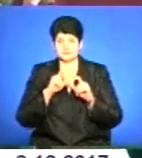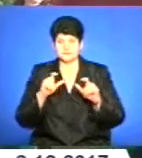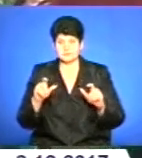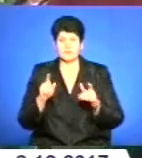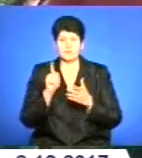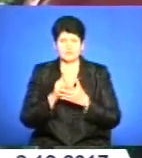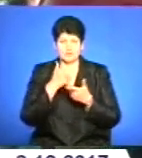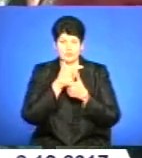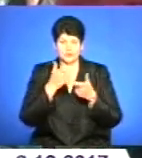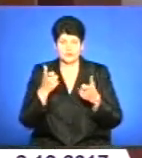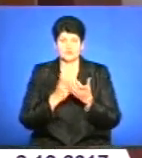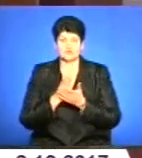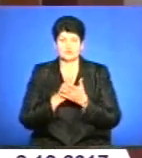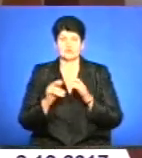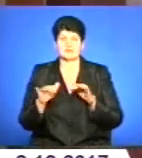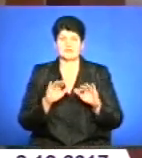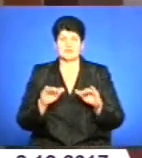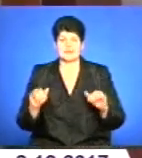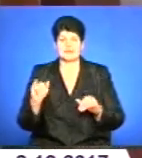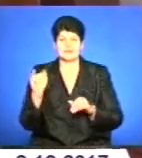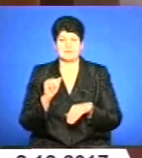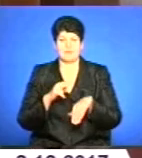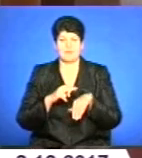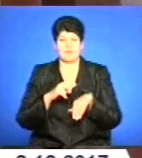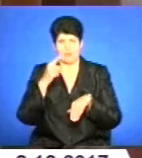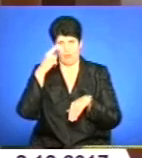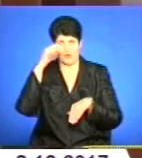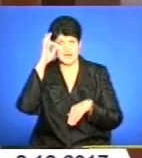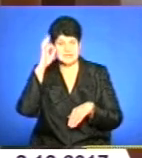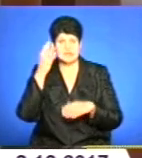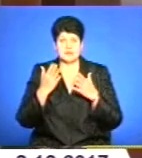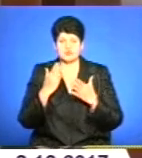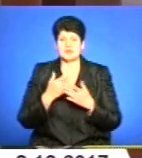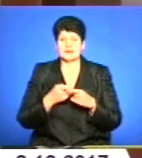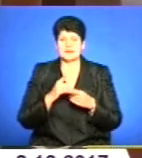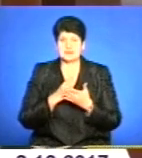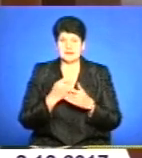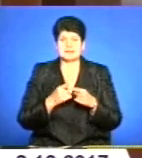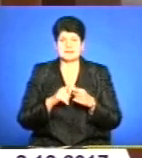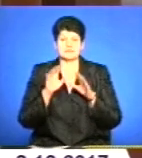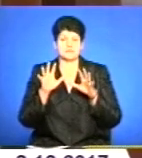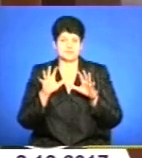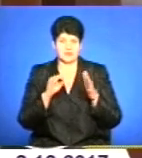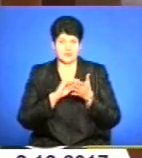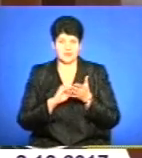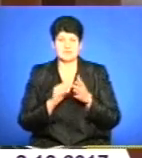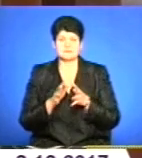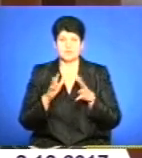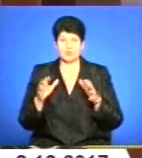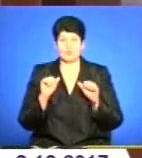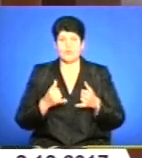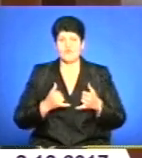справах дітей та поліції. Що дає даний закон? Він збільшує повноваження вчителів, які